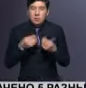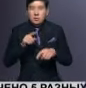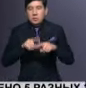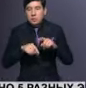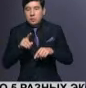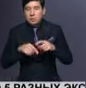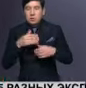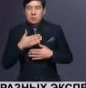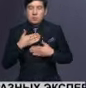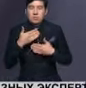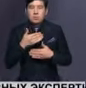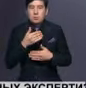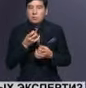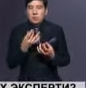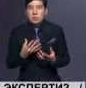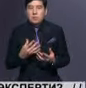близким.